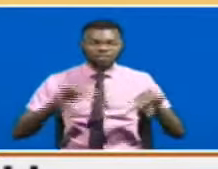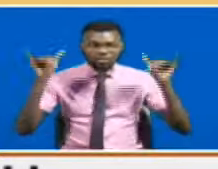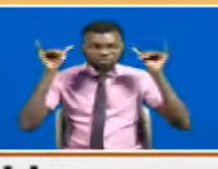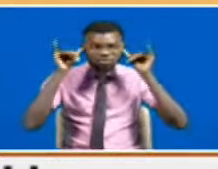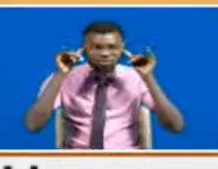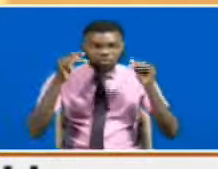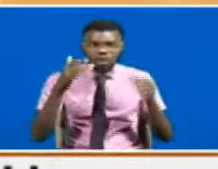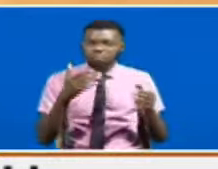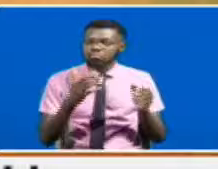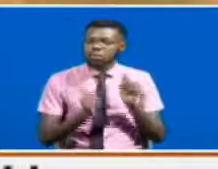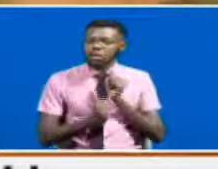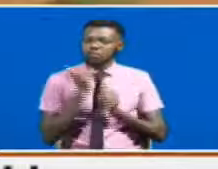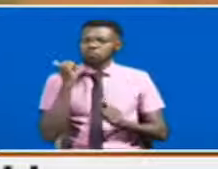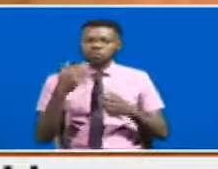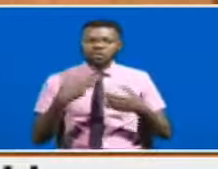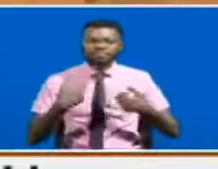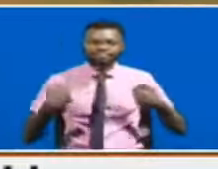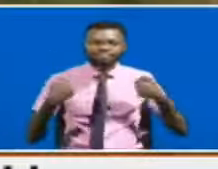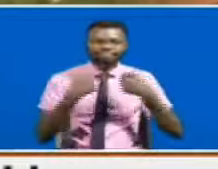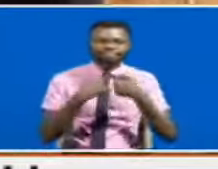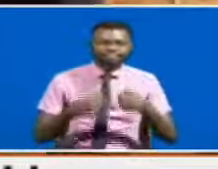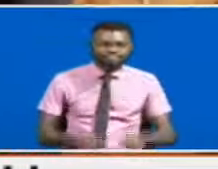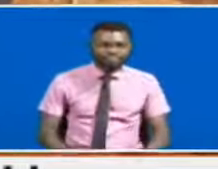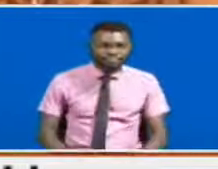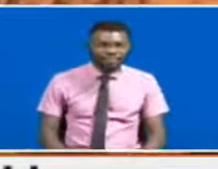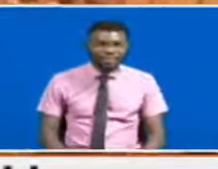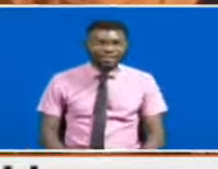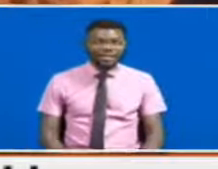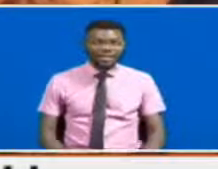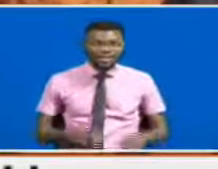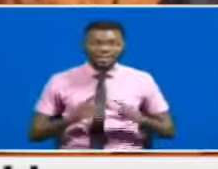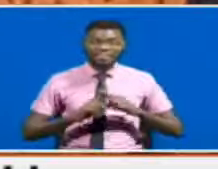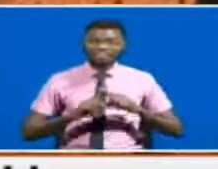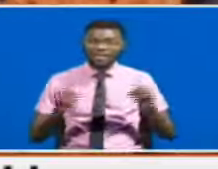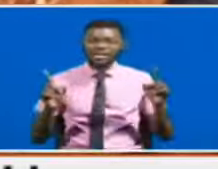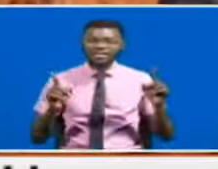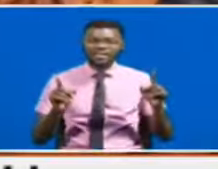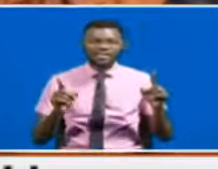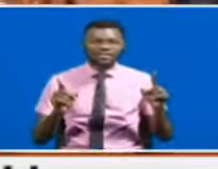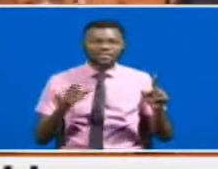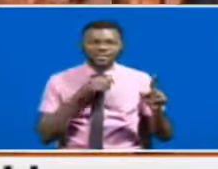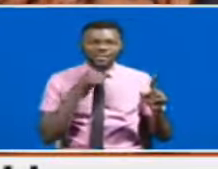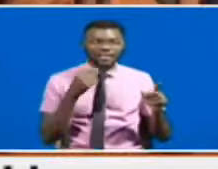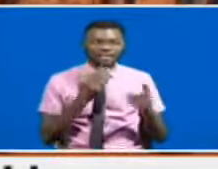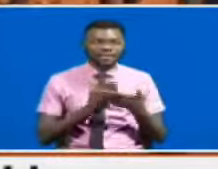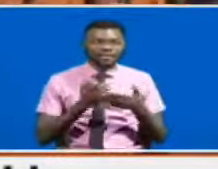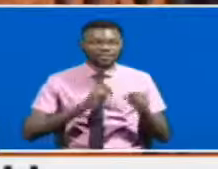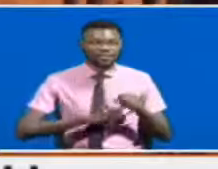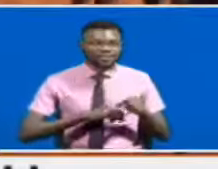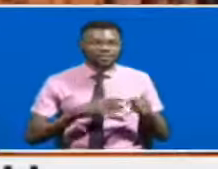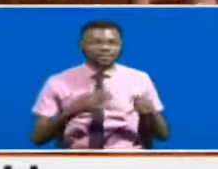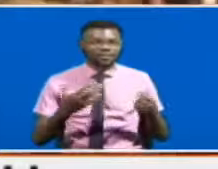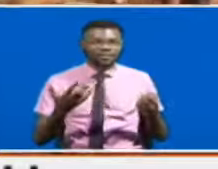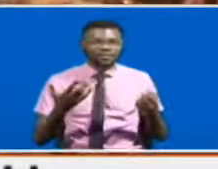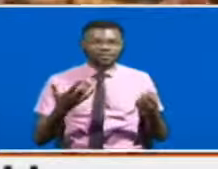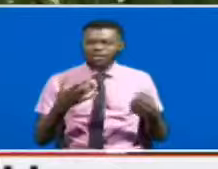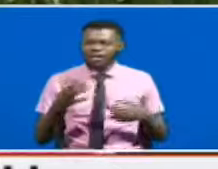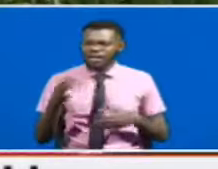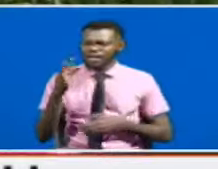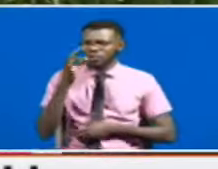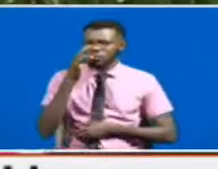Japo wanasema fahali hawa hawapendi harufu ya pombe, pamekuwa na madai ya baadhi ya wamiliki kuwalisha bangi ili kuwasisimua